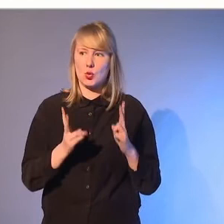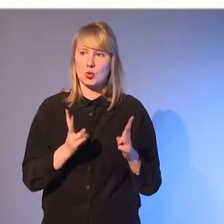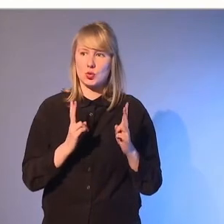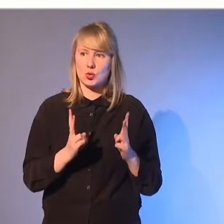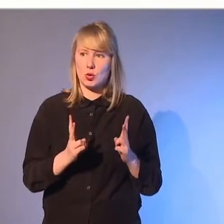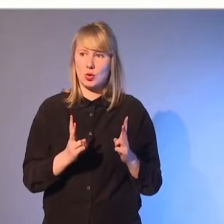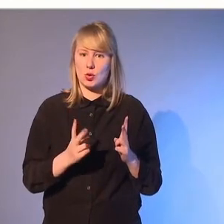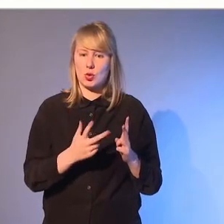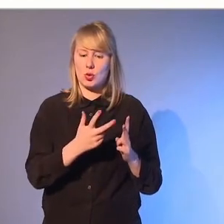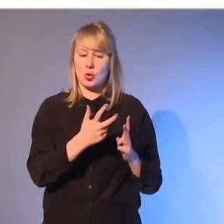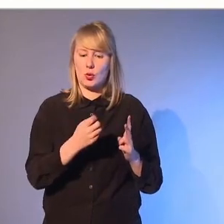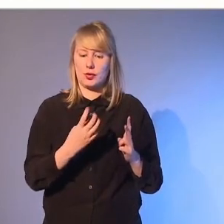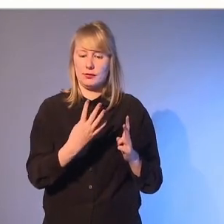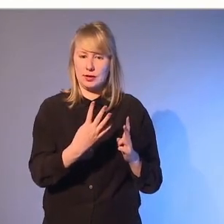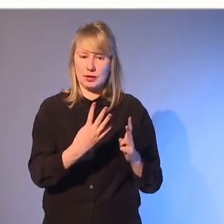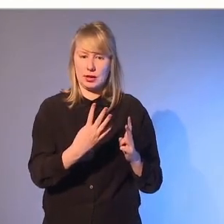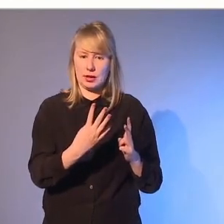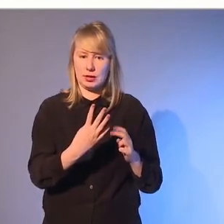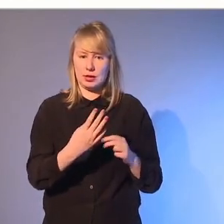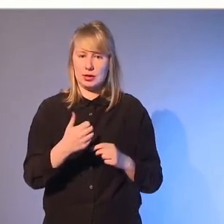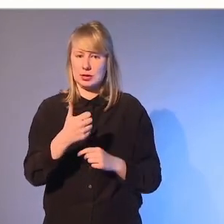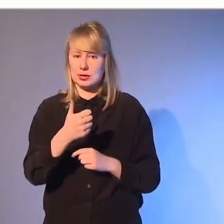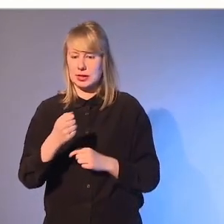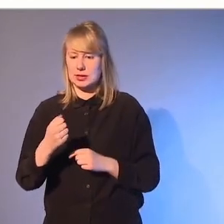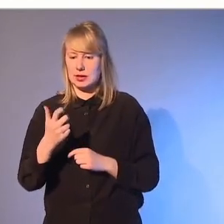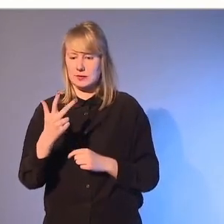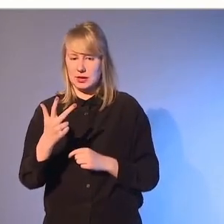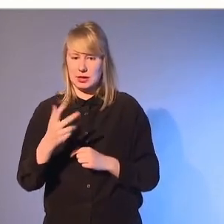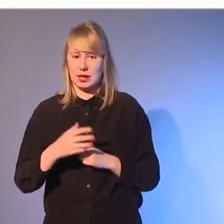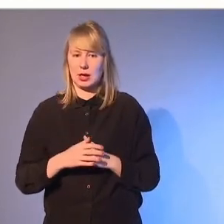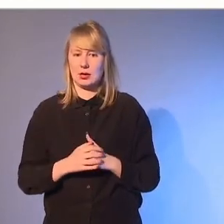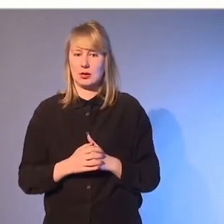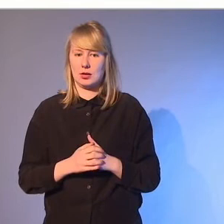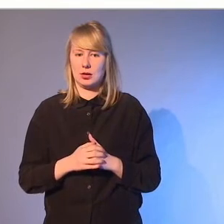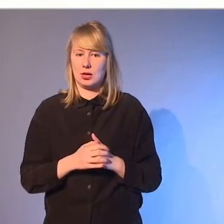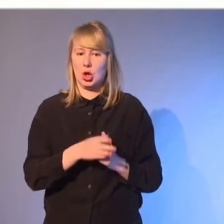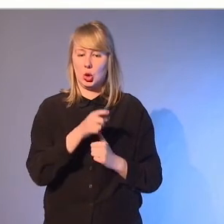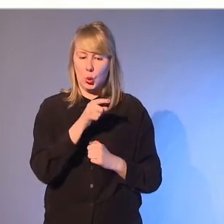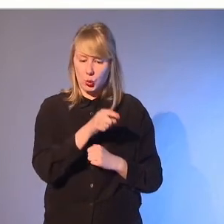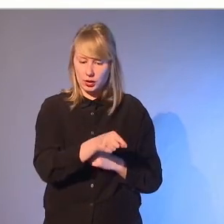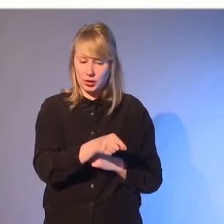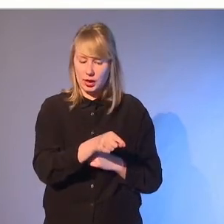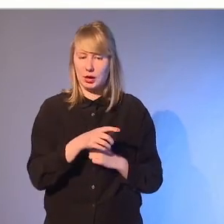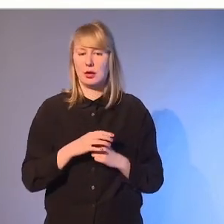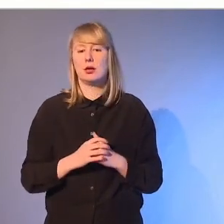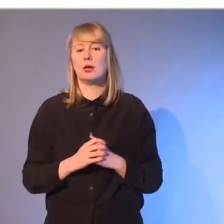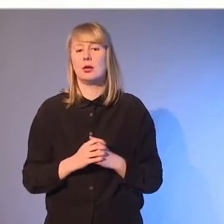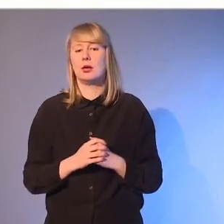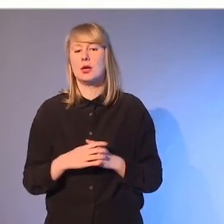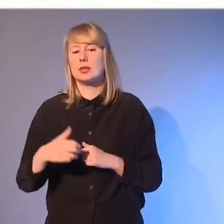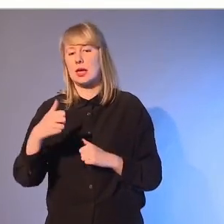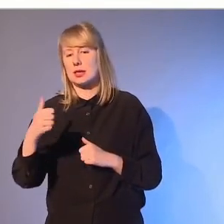og så blir 84 pluss 84. Lånt vi 20 derfra, og la jeg ned de der, det stod 88